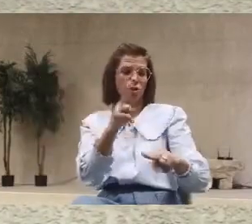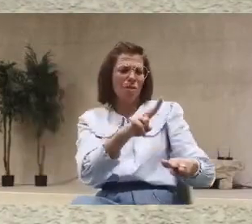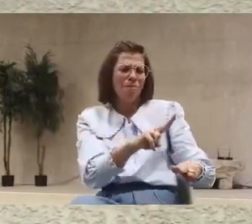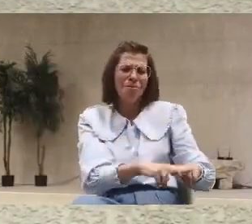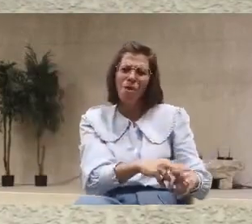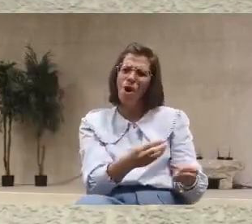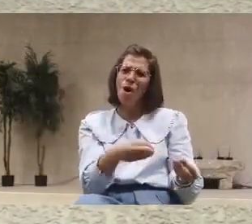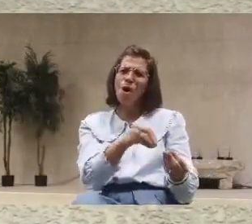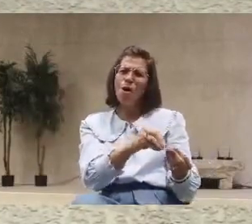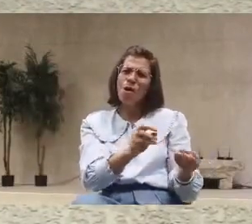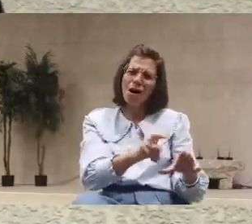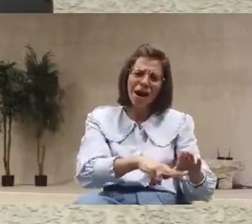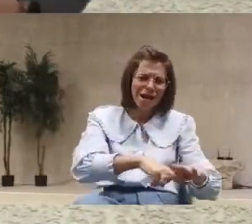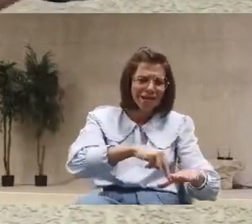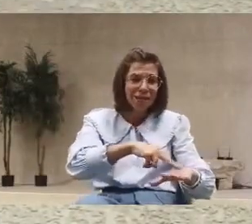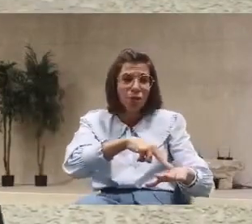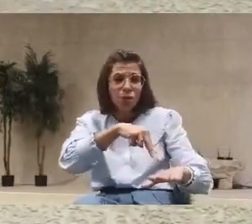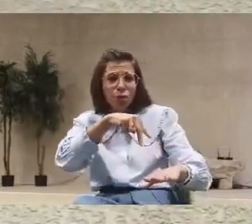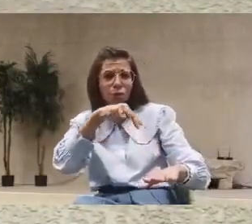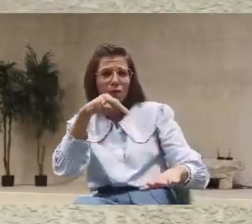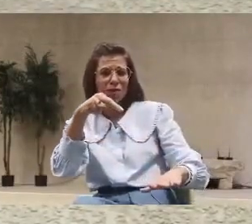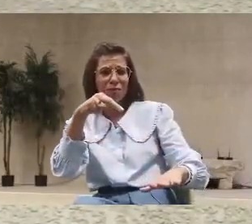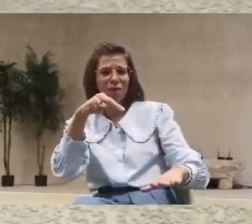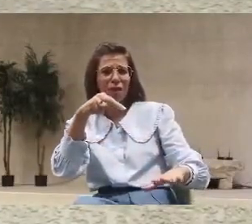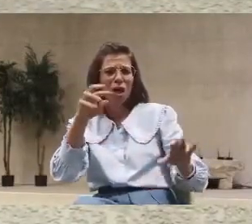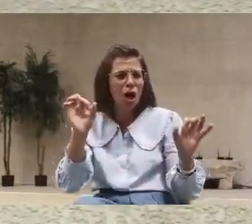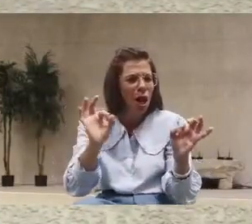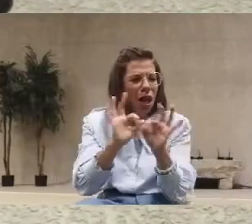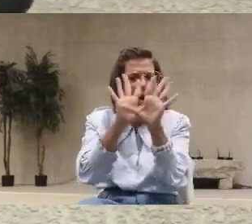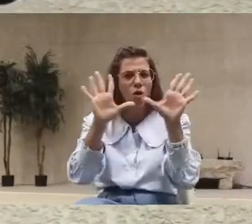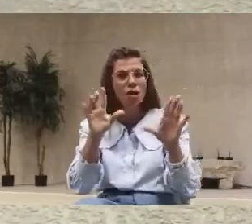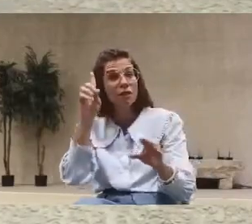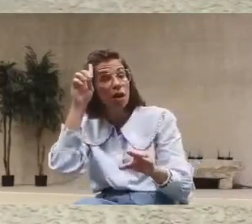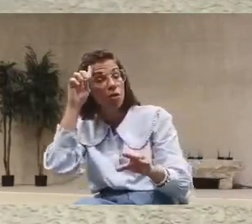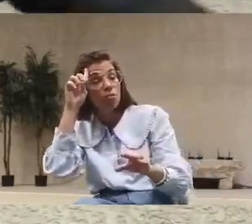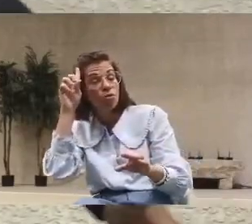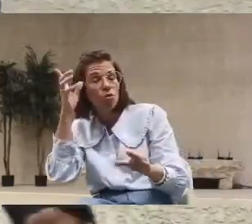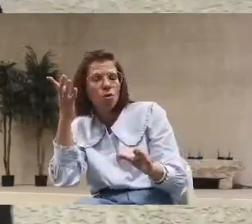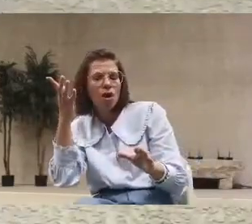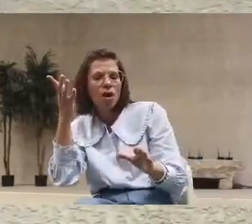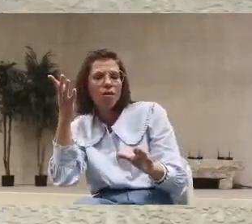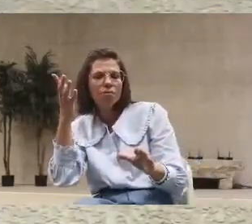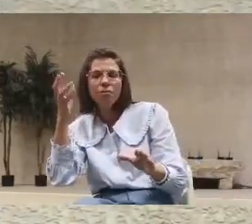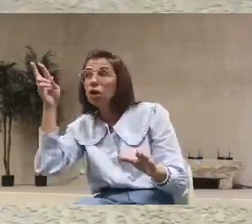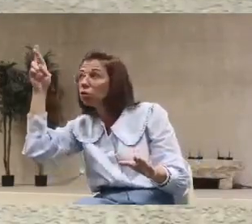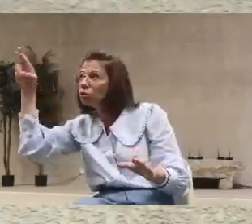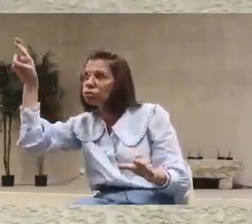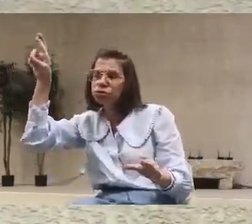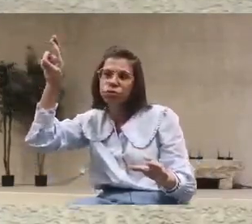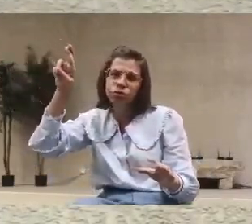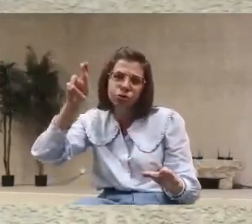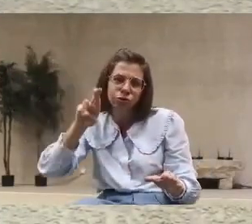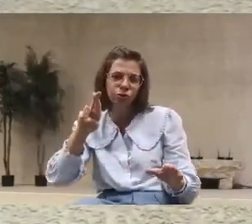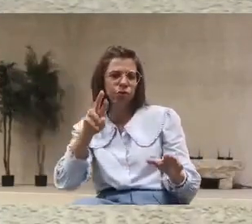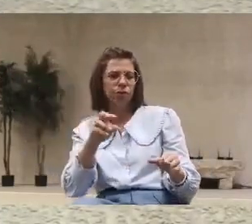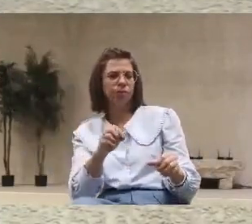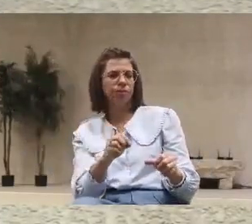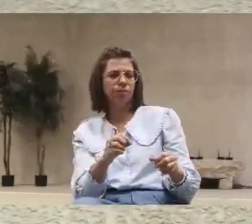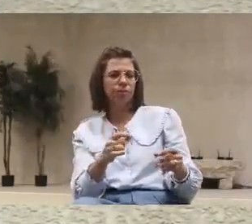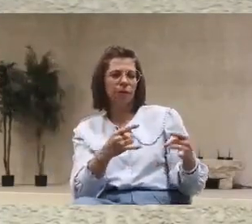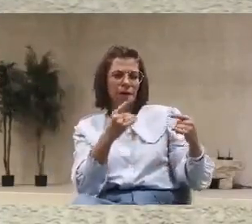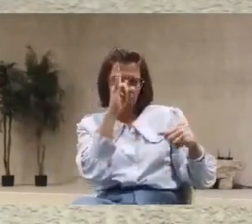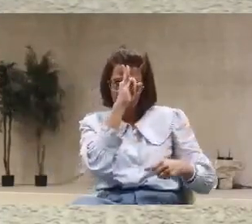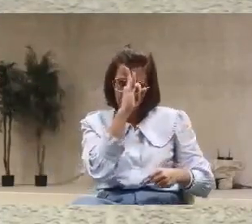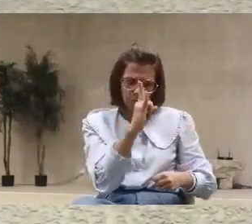et crucifié glorifié et qu'il est venu pour détruire les œuvres du diable pour nous laver de tout péché